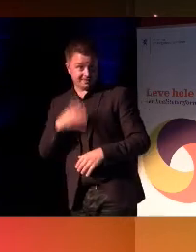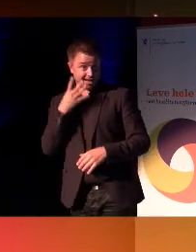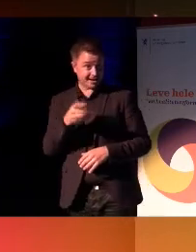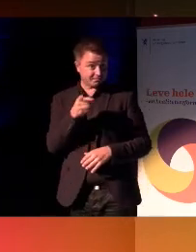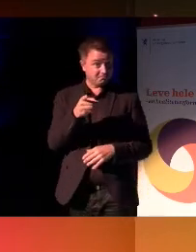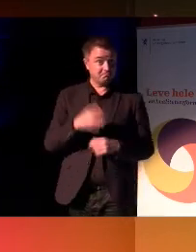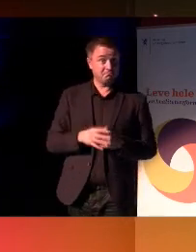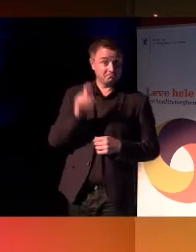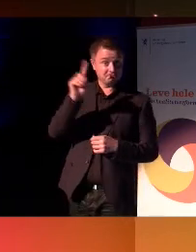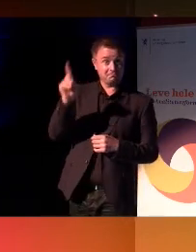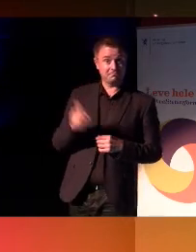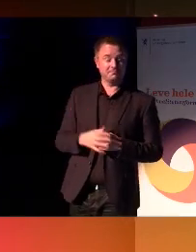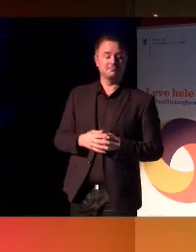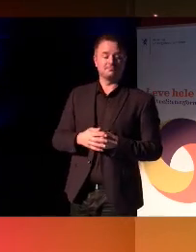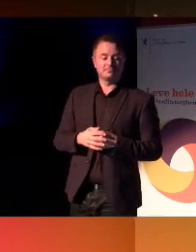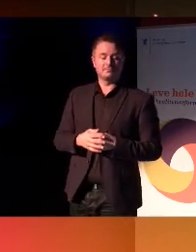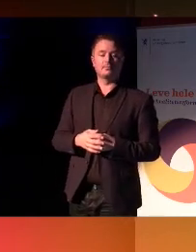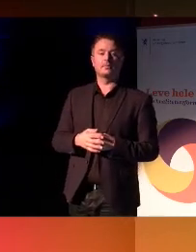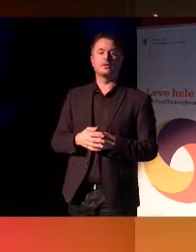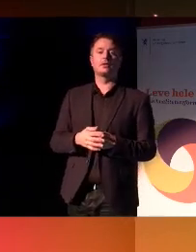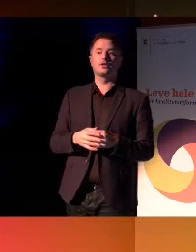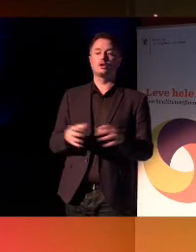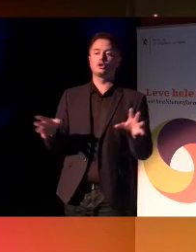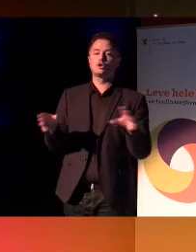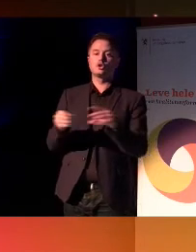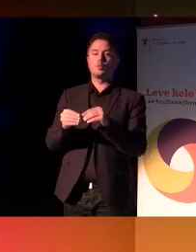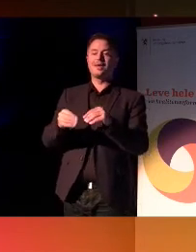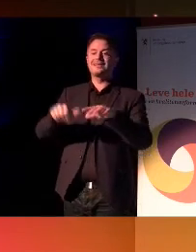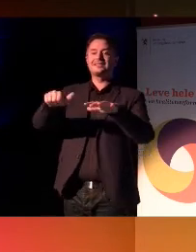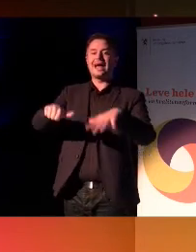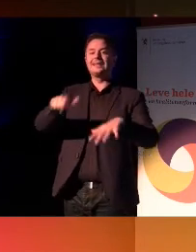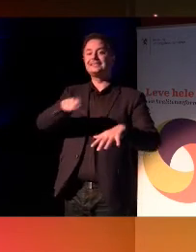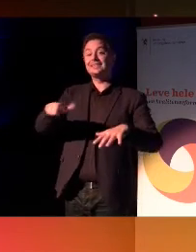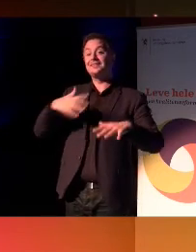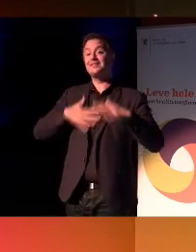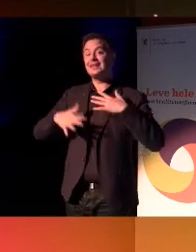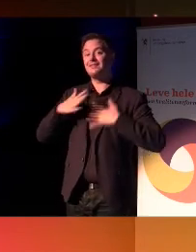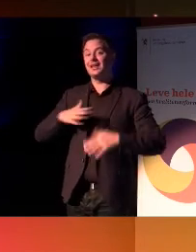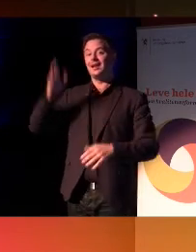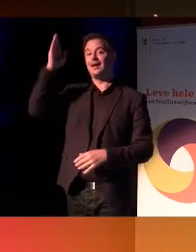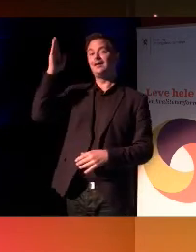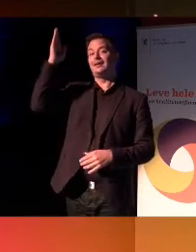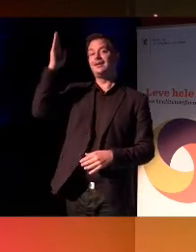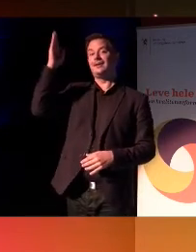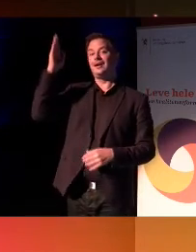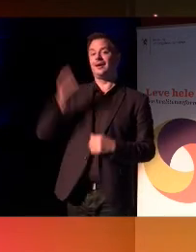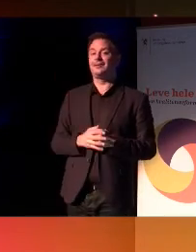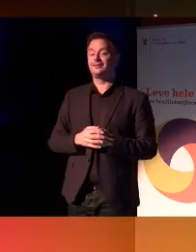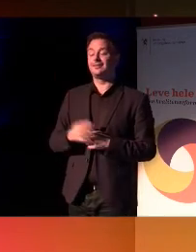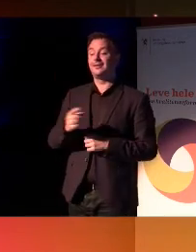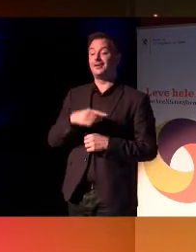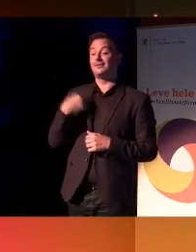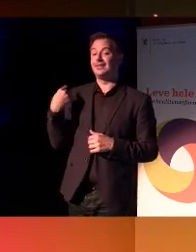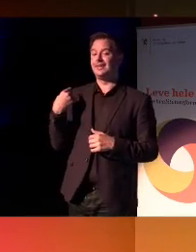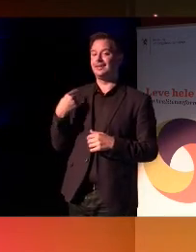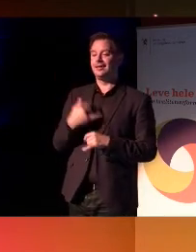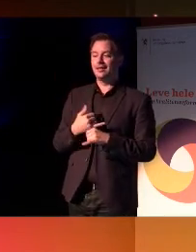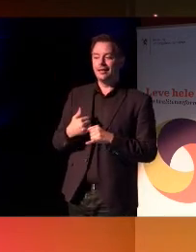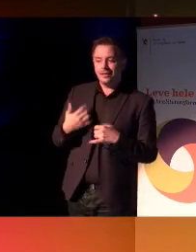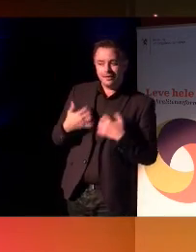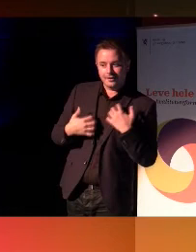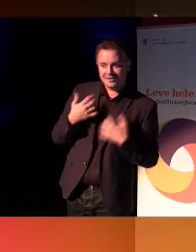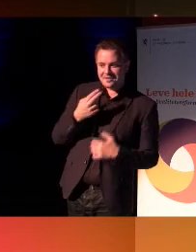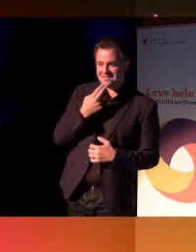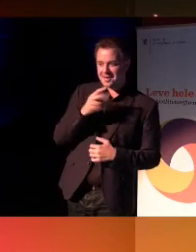Vi fikk 16 frivillige som meldte seg. Og vi var jo veldig, veldig spent på hvem disse her var. Og